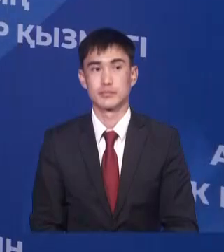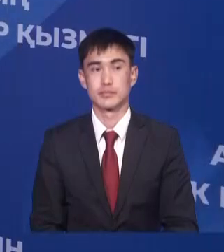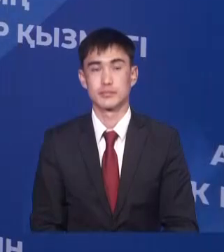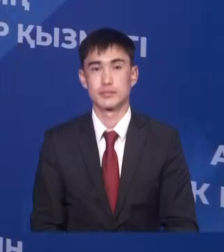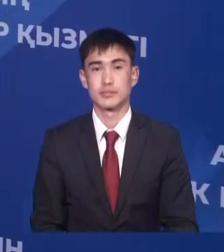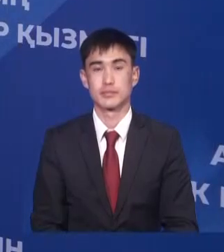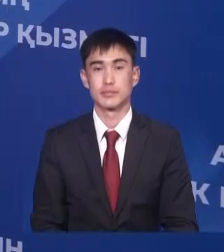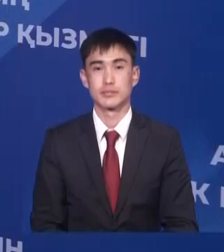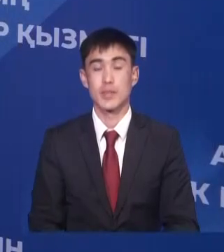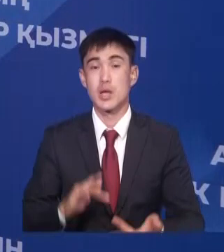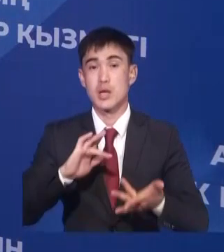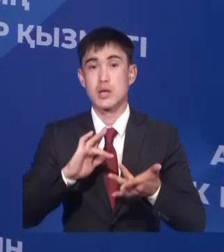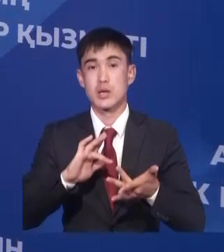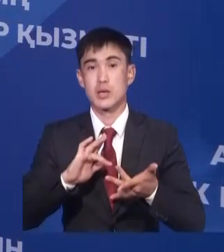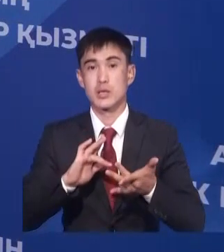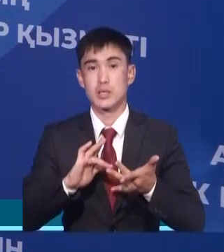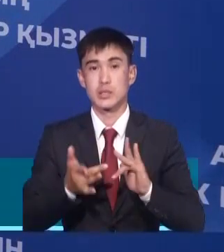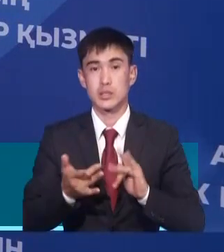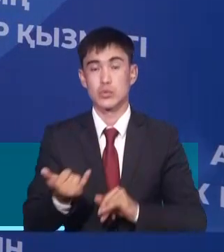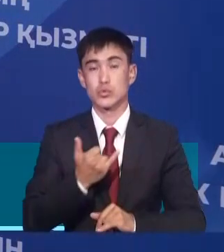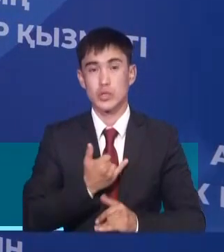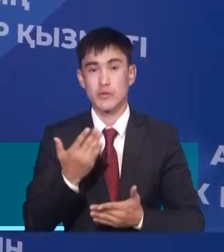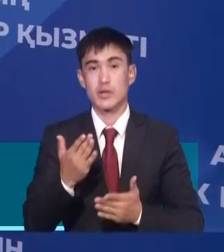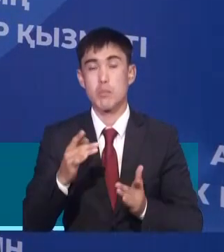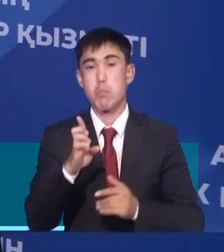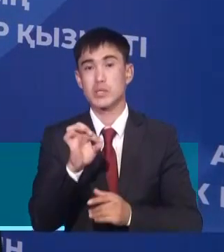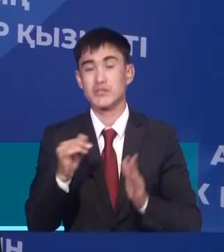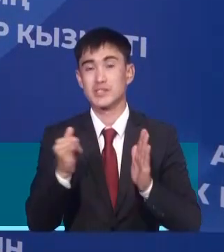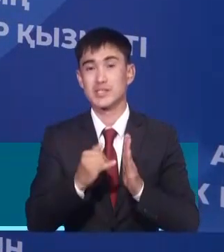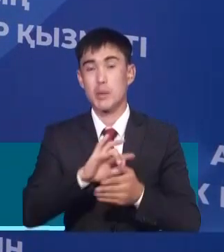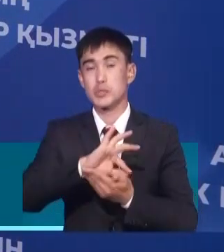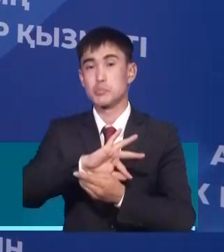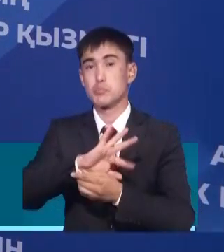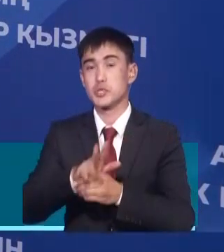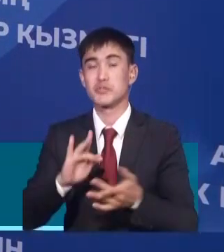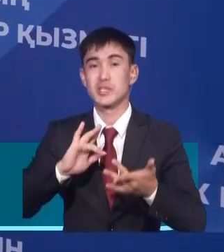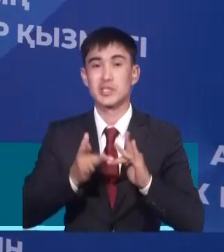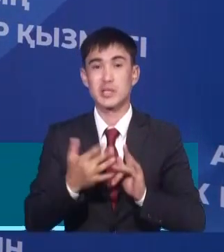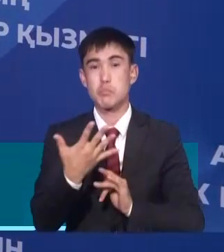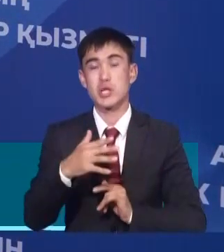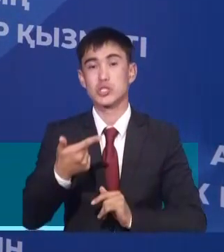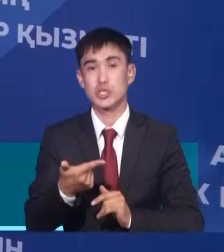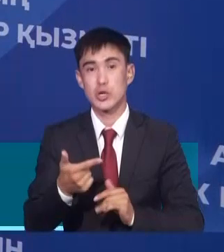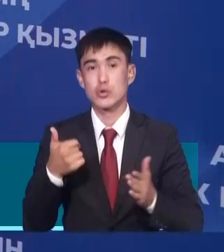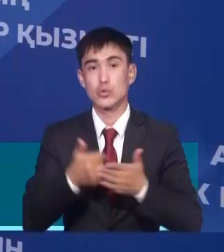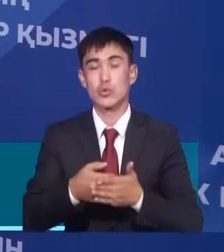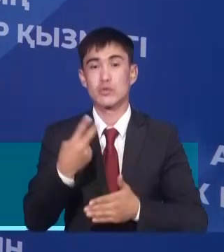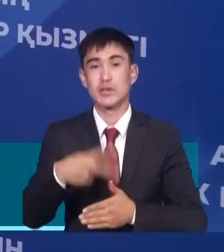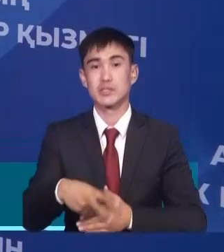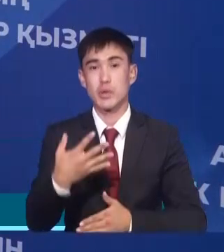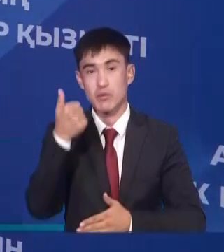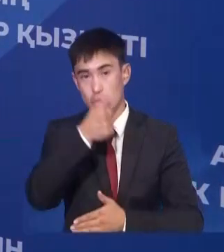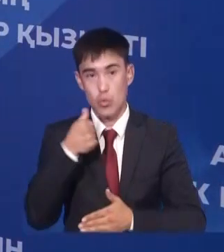5G интернет мы установили базовые станции для обеспечения интернета 5G до